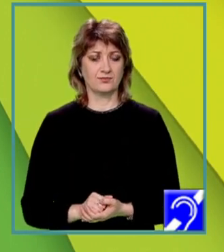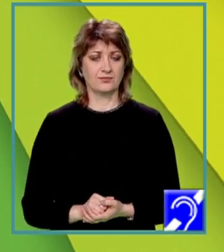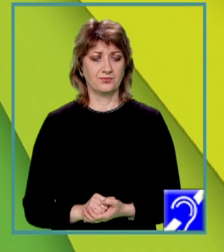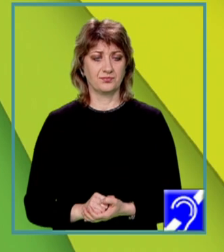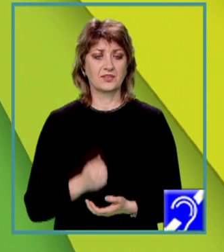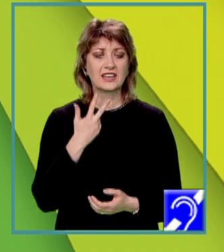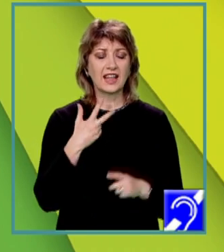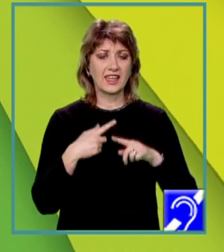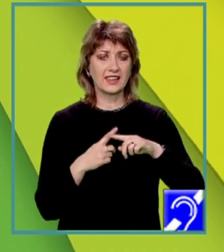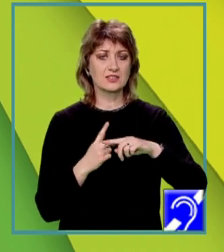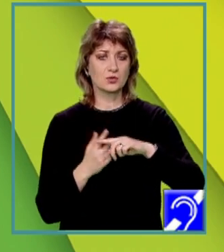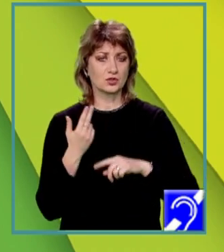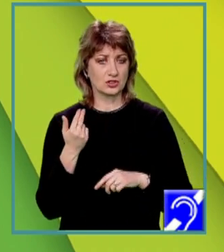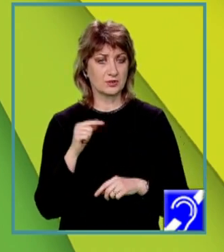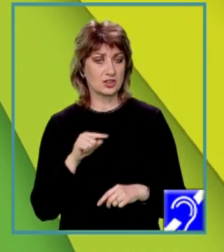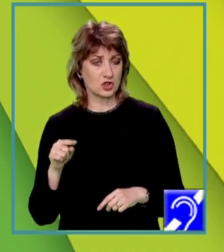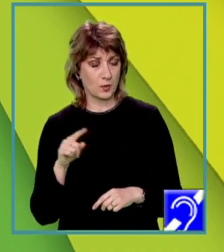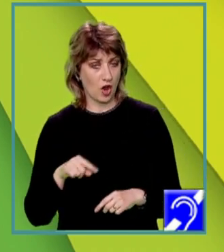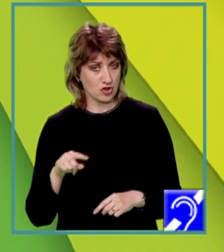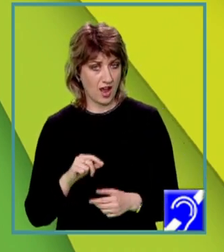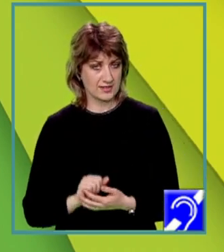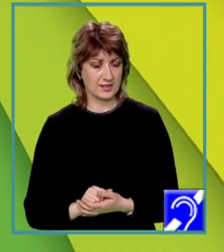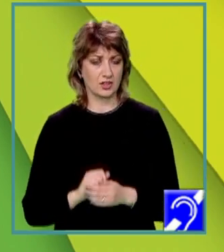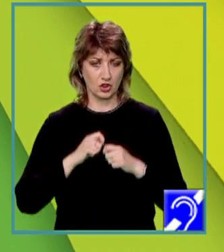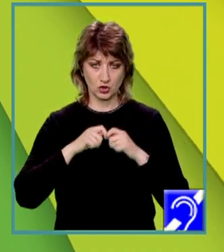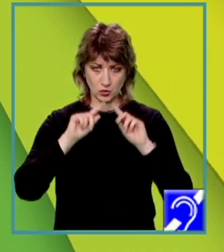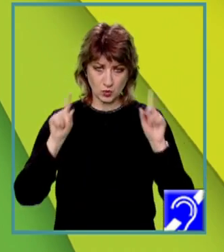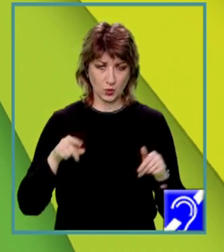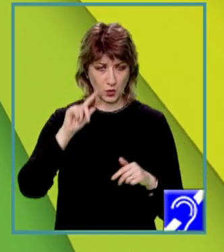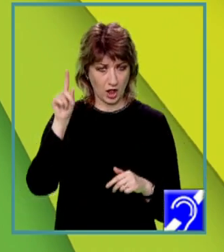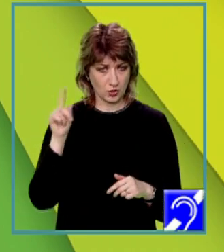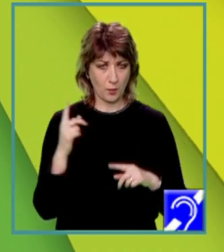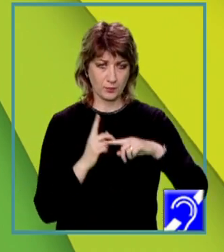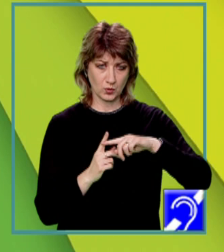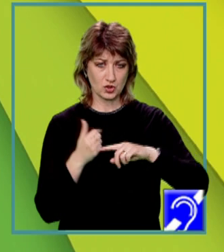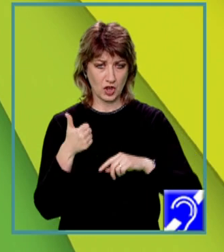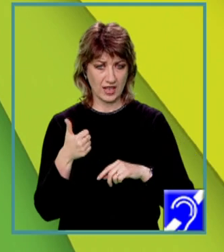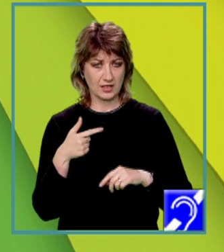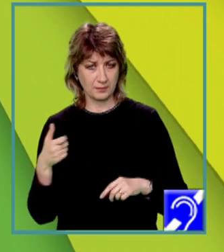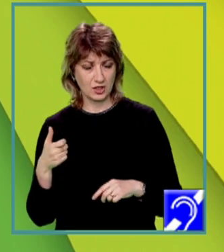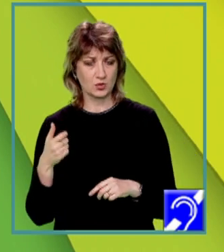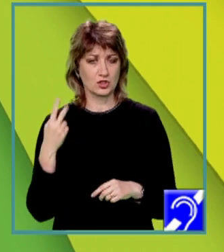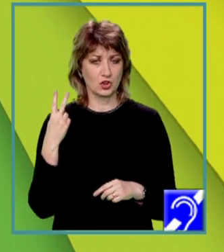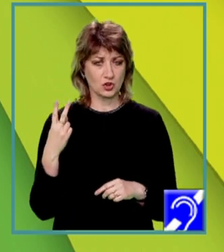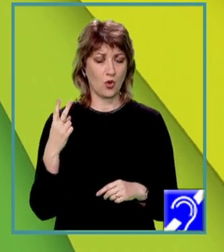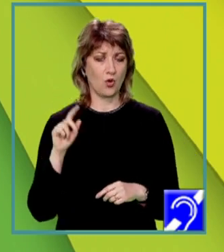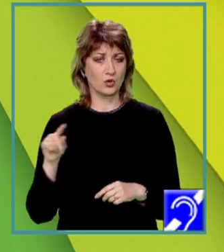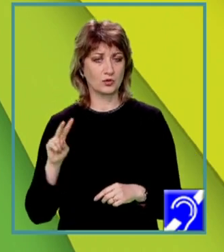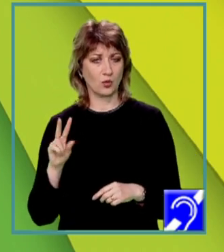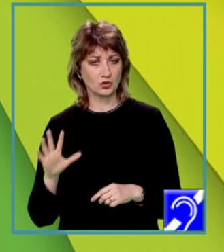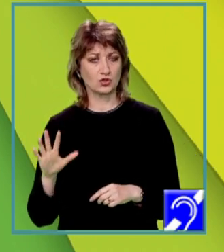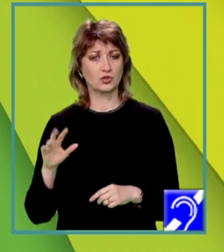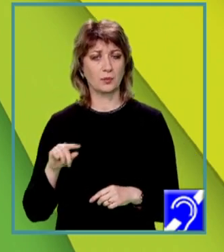3x plus 15 pe șase totul la a doua plus 6 minus 225 pe